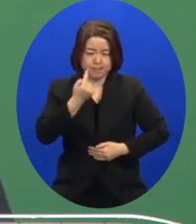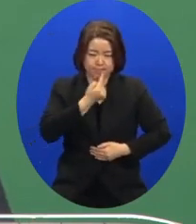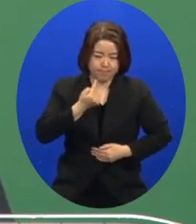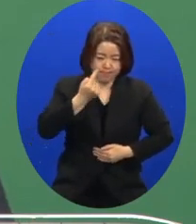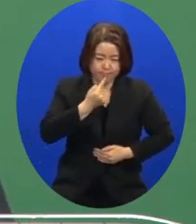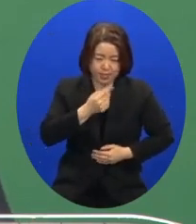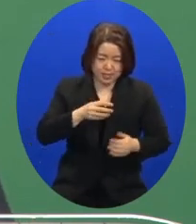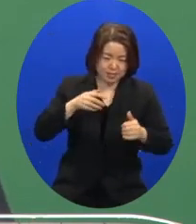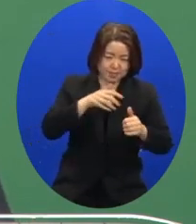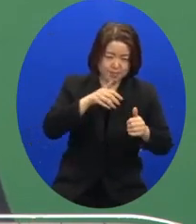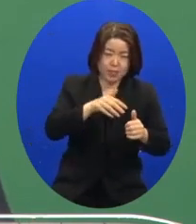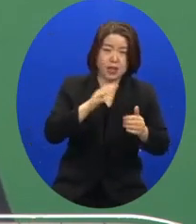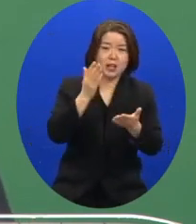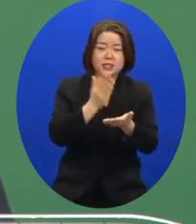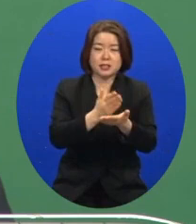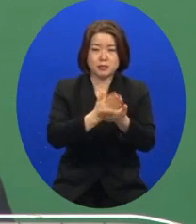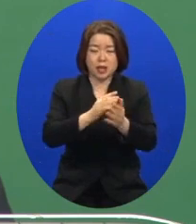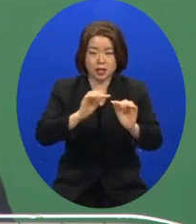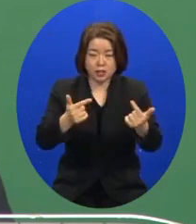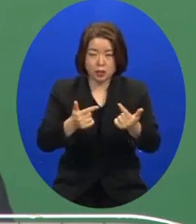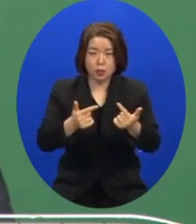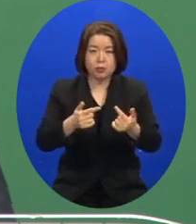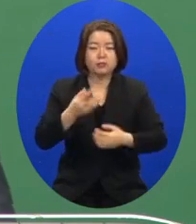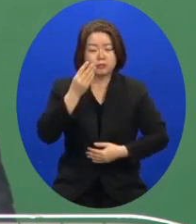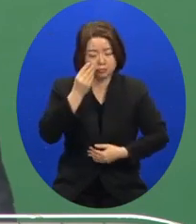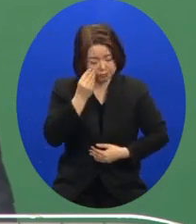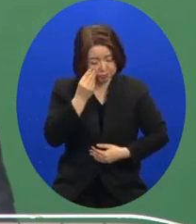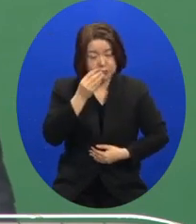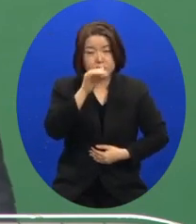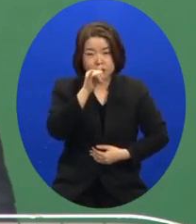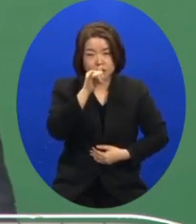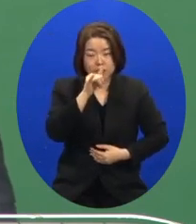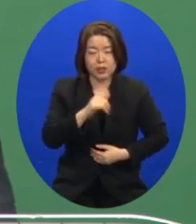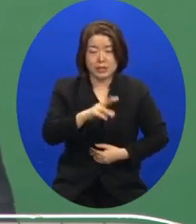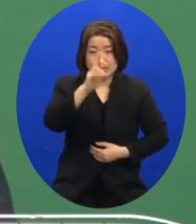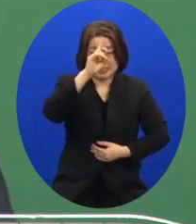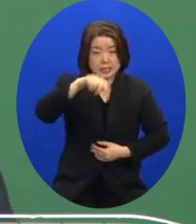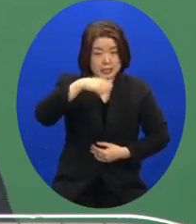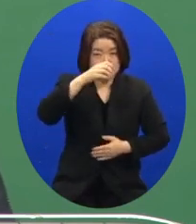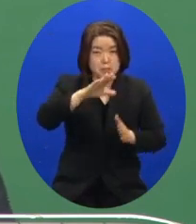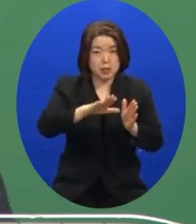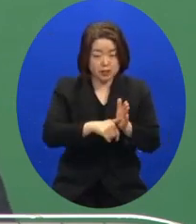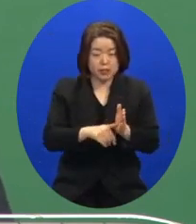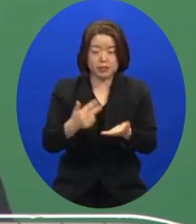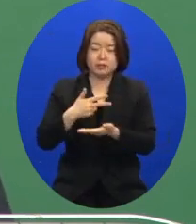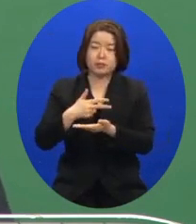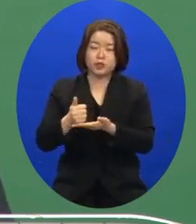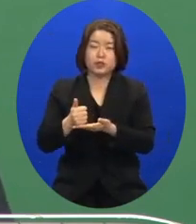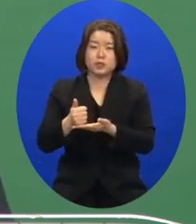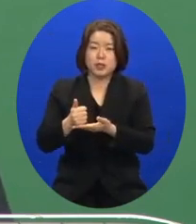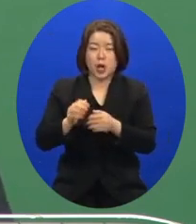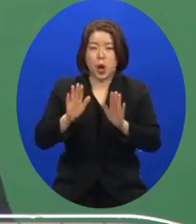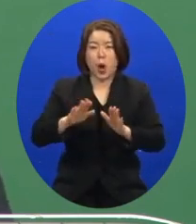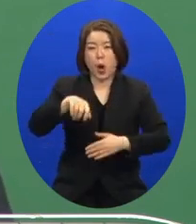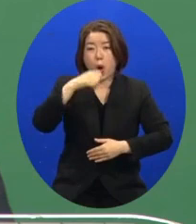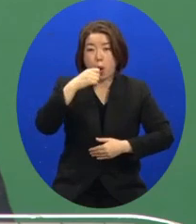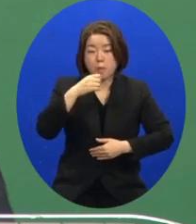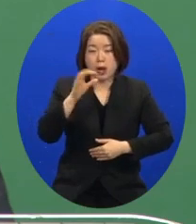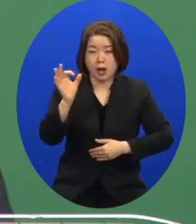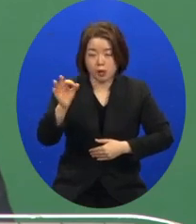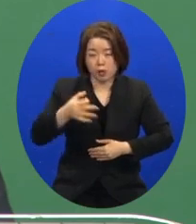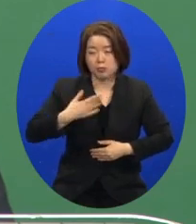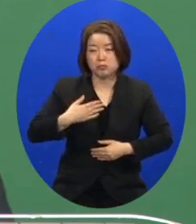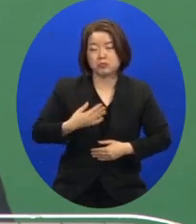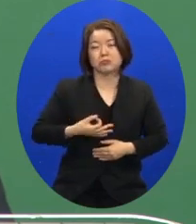따지지 않고 받아들일 수 있었습니다. 점심 식사 때 주님께서 오늘 식대를 제가